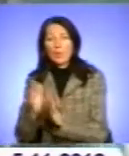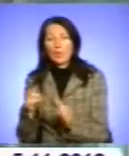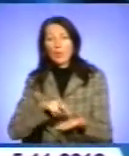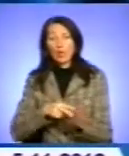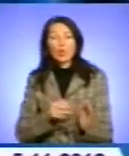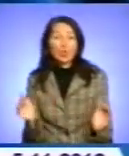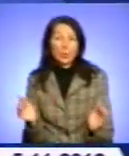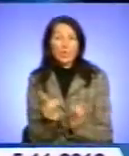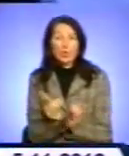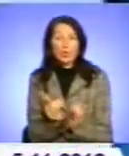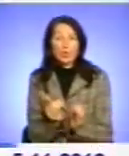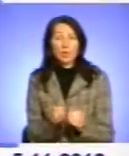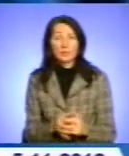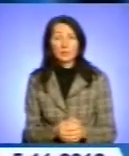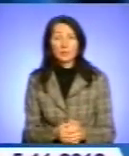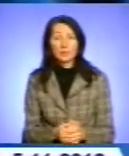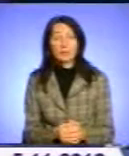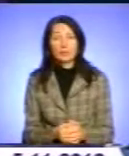зменшувати.